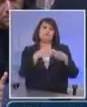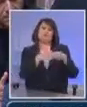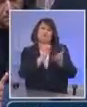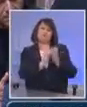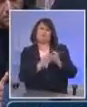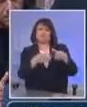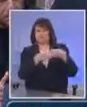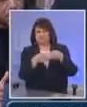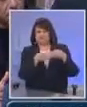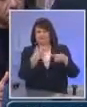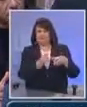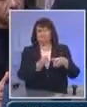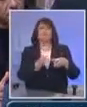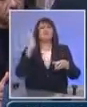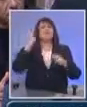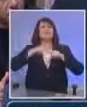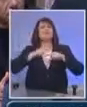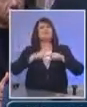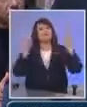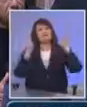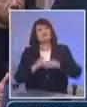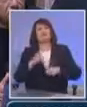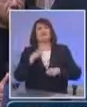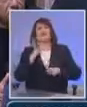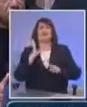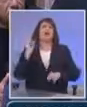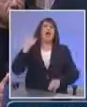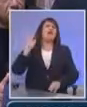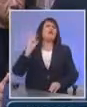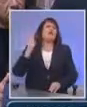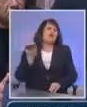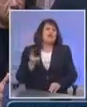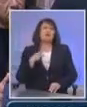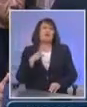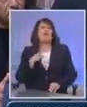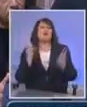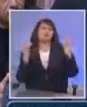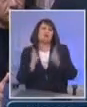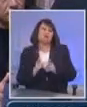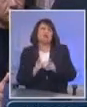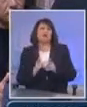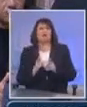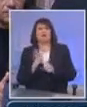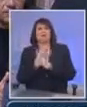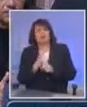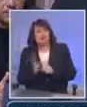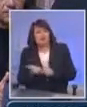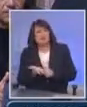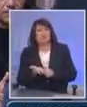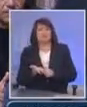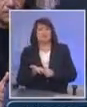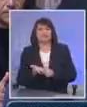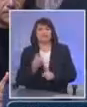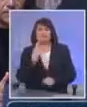της χώρας, με την ανοιχτή κοινωνία του Κάρλ Πόπερ, με όλους αυτούς οι οποίοι έχουν ταχθεί ολόψυχα